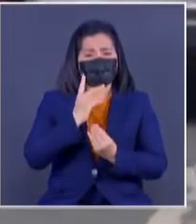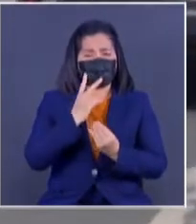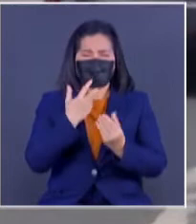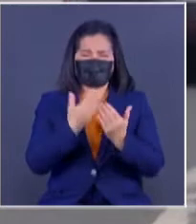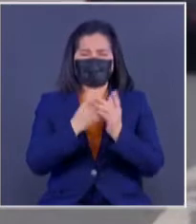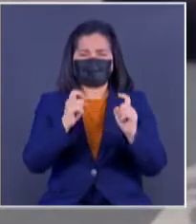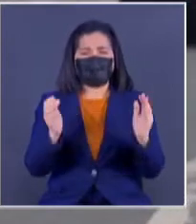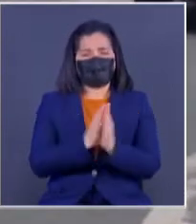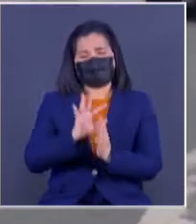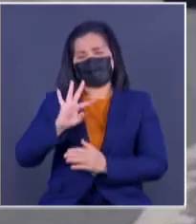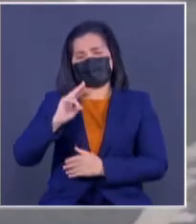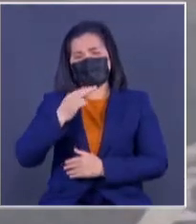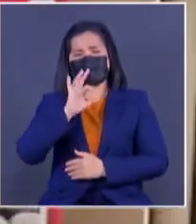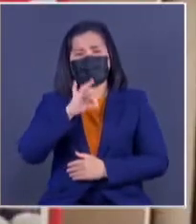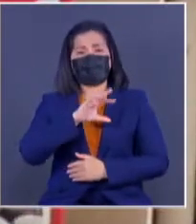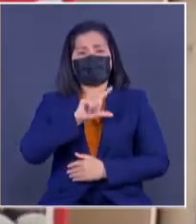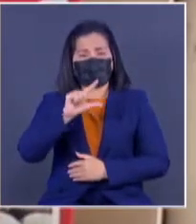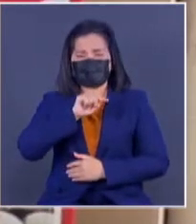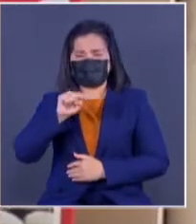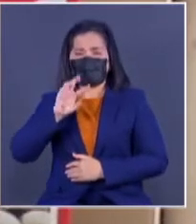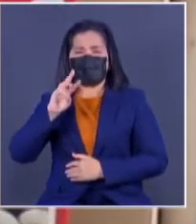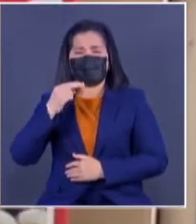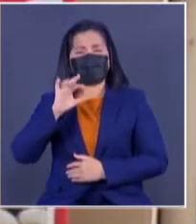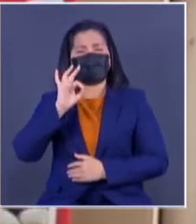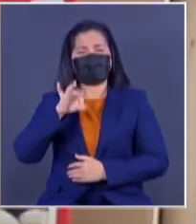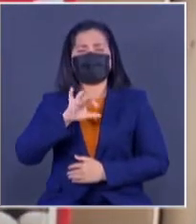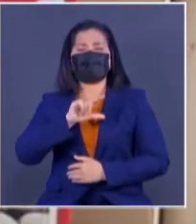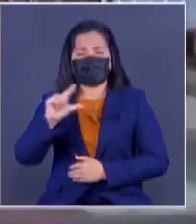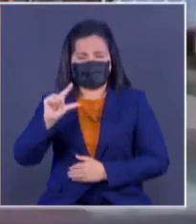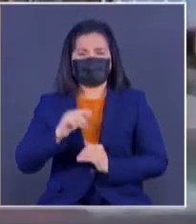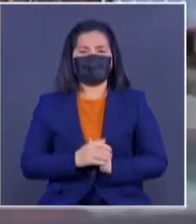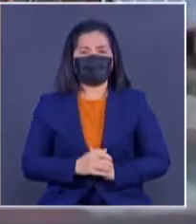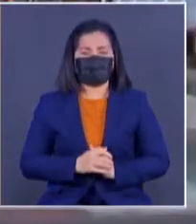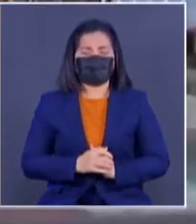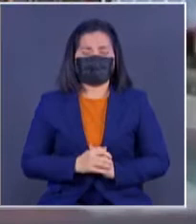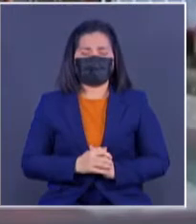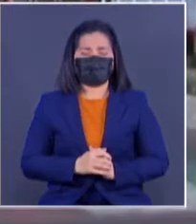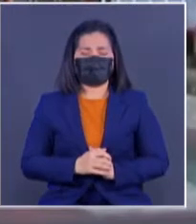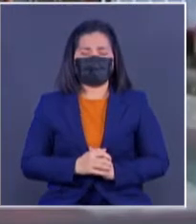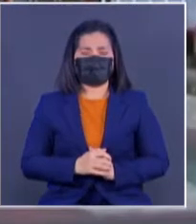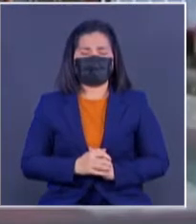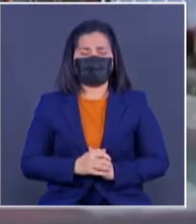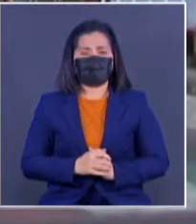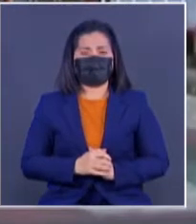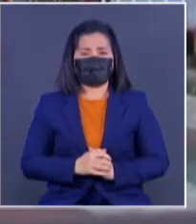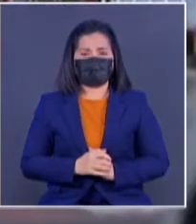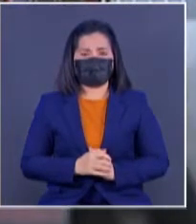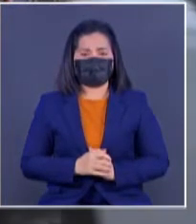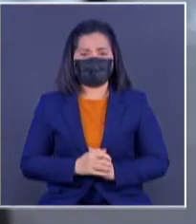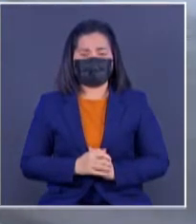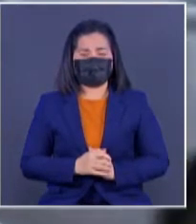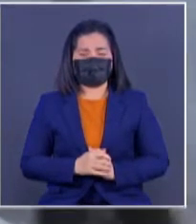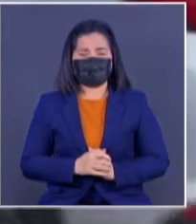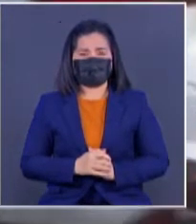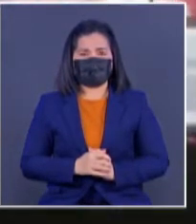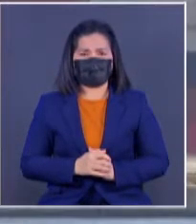ณ 49,000 ล้านถึง 63,000 ล้านตัวเลขประมาณสัก 50,000 ล้านประมาณนั้นนะครับที่มีผลกระทบอย่างชัดเจนซึ่งผ